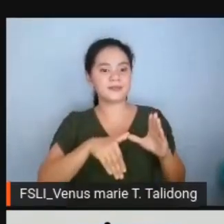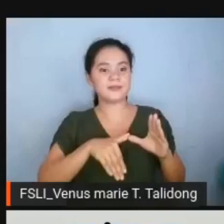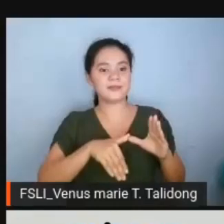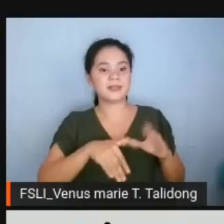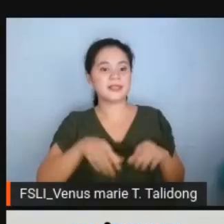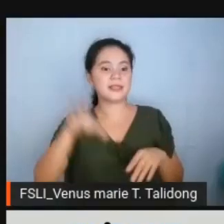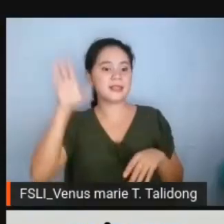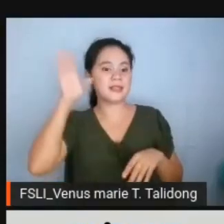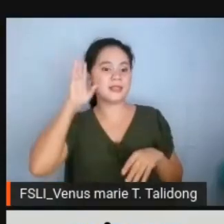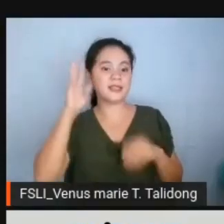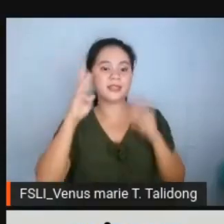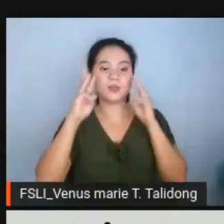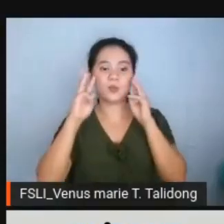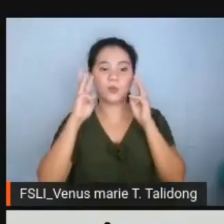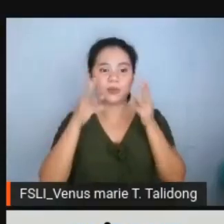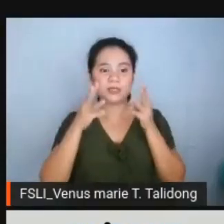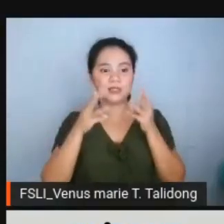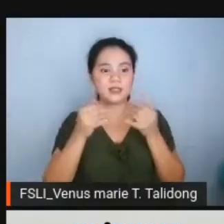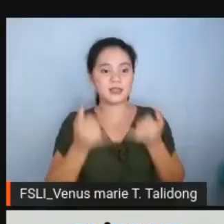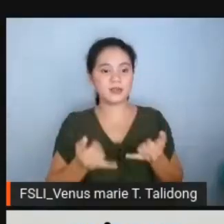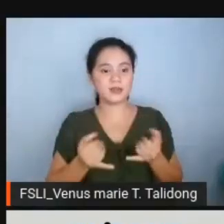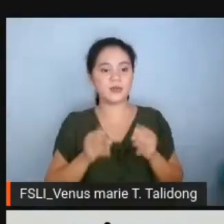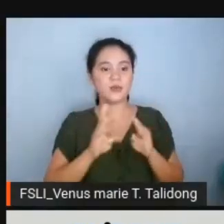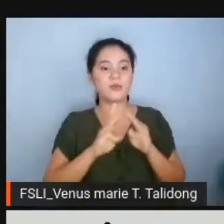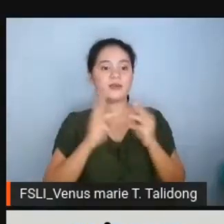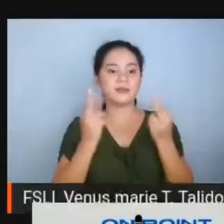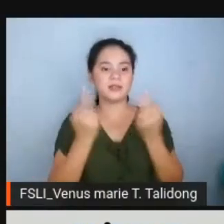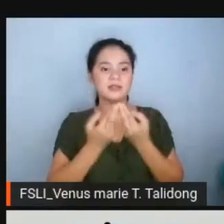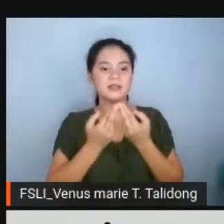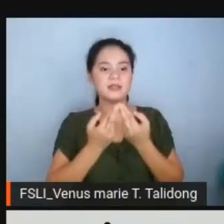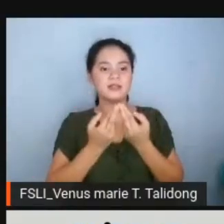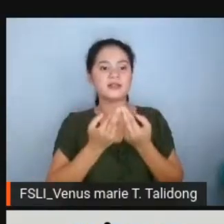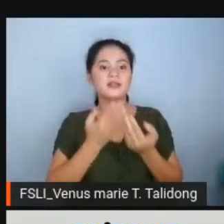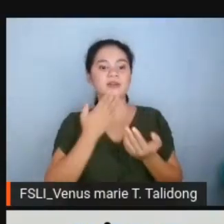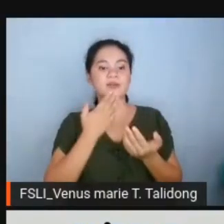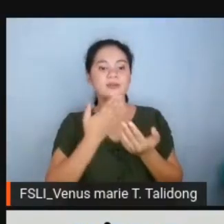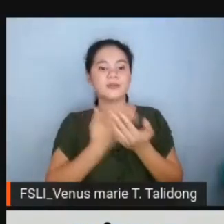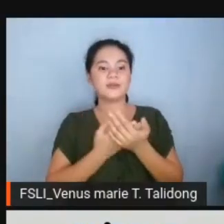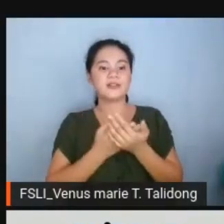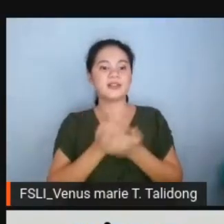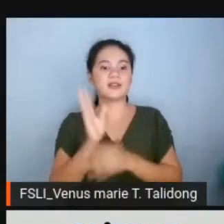nanonood sa webinar na ito. Good afternoon.